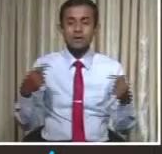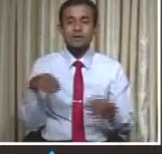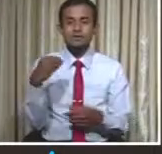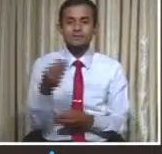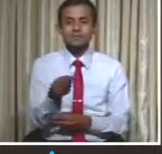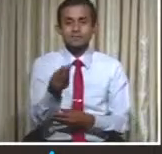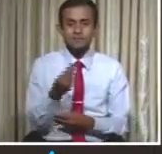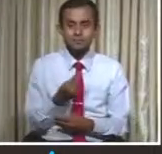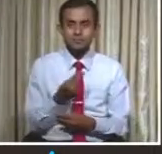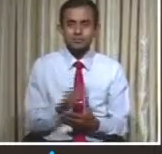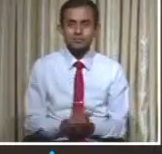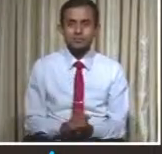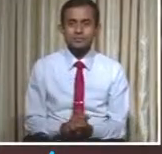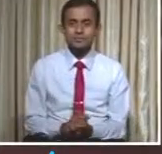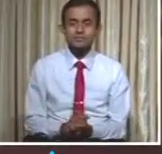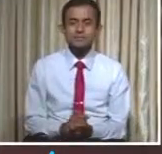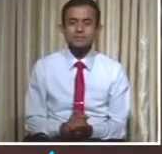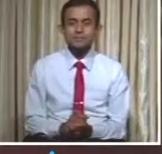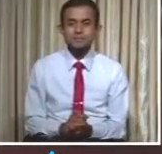ඉල්ලනවා කෙලවරක්. හරි.